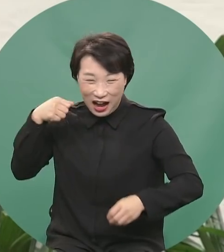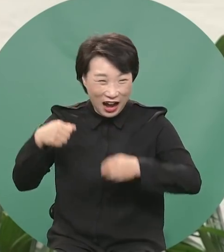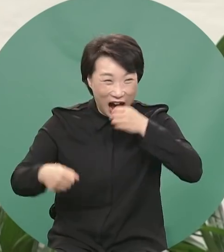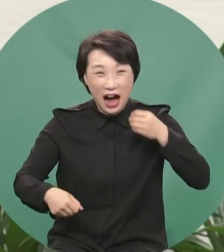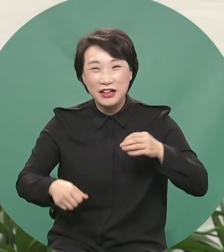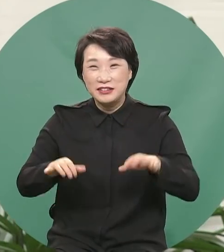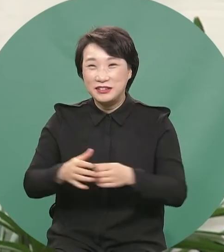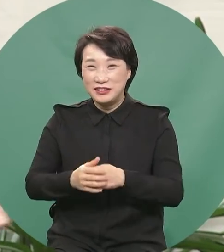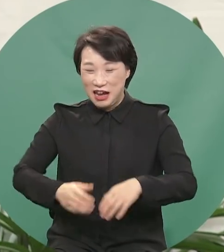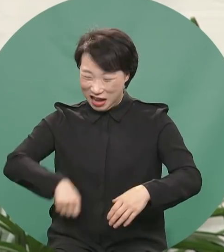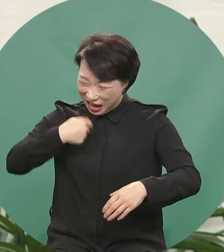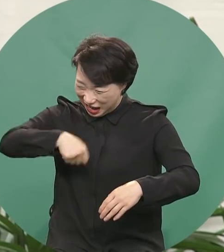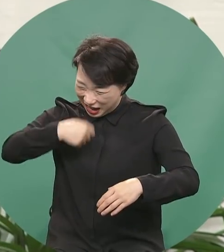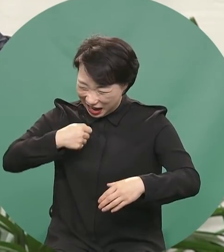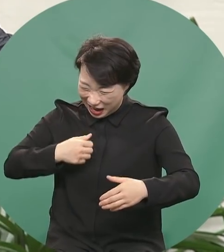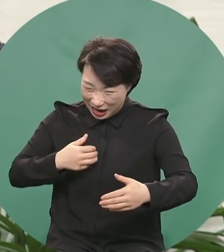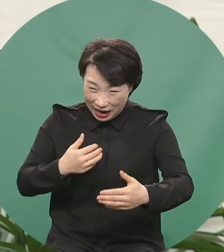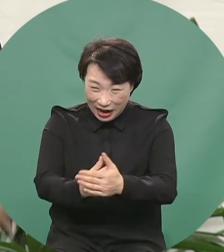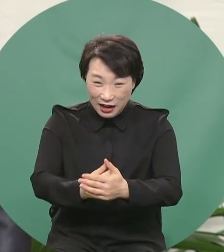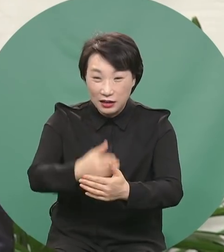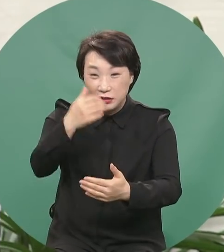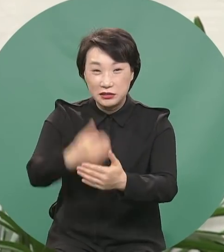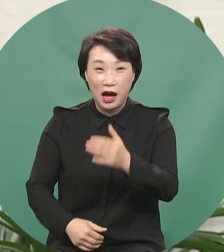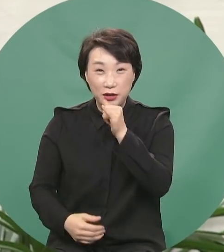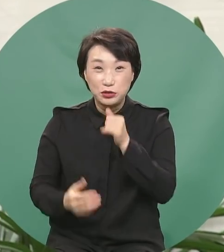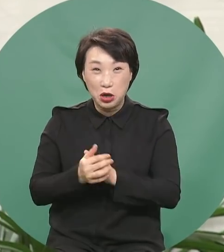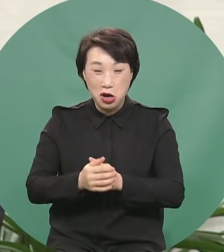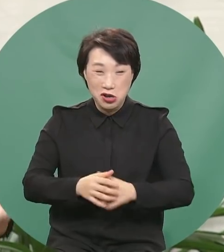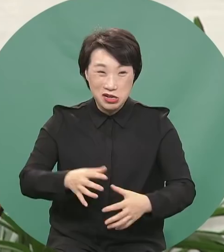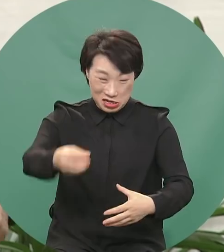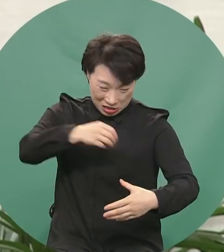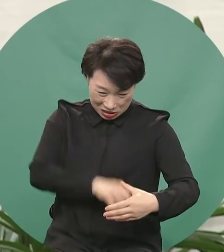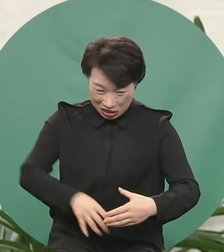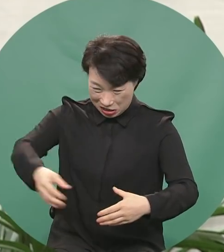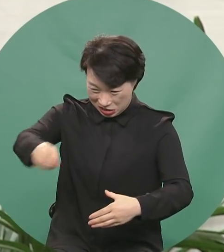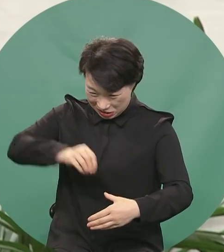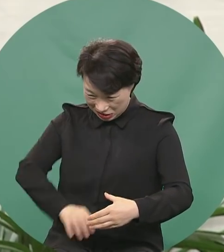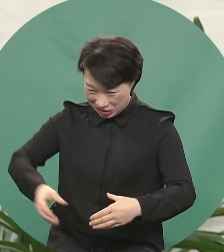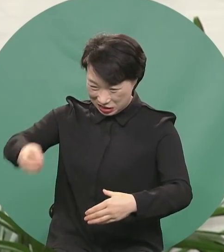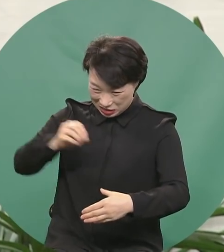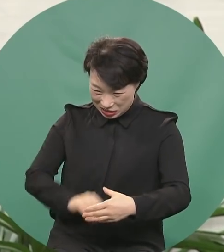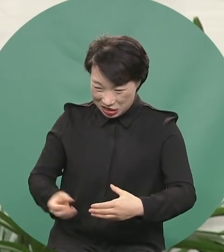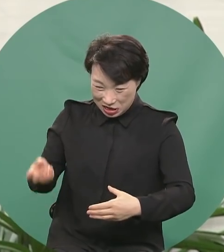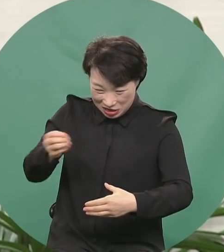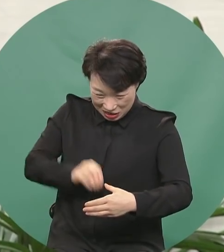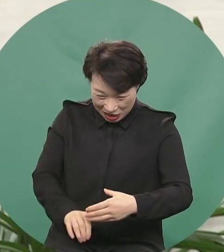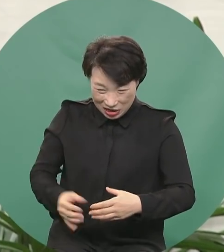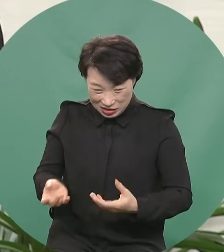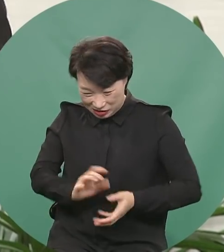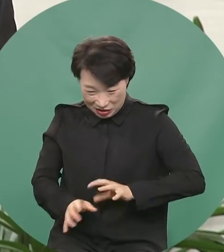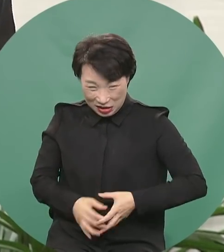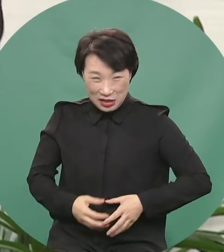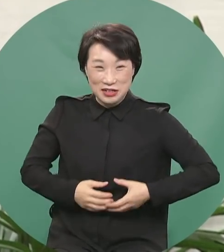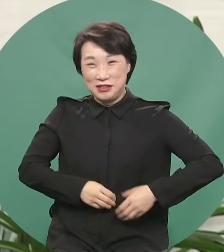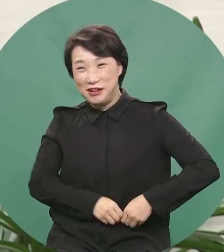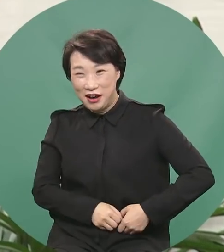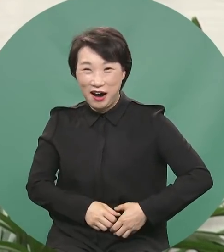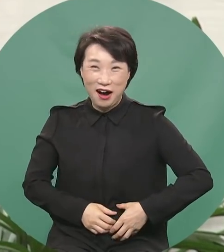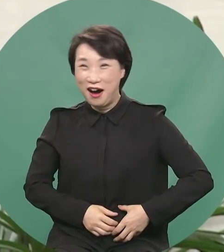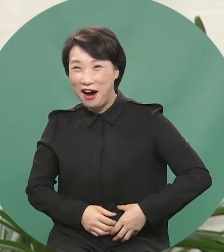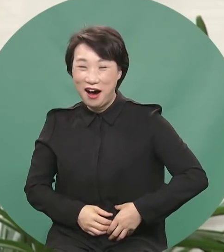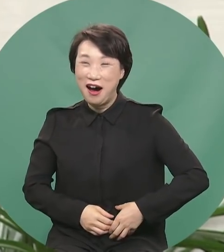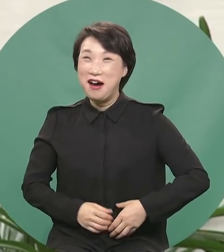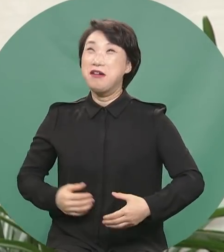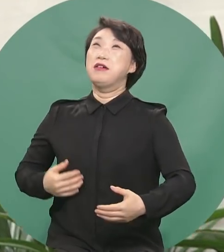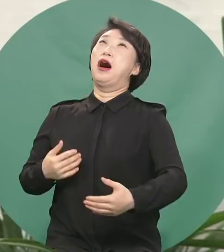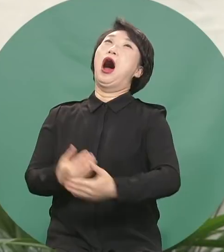남는 음식을 전부 싸가지고 아주 그릇에다 따가지고 여기다 감춰가지고